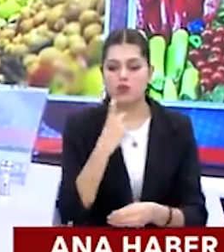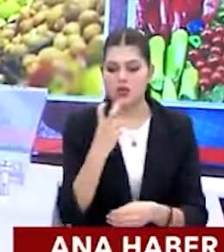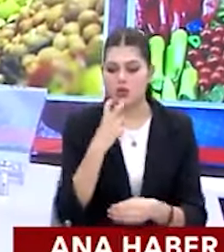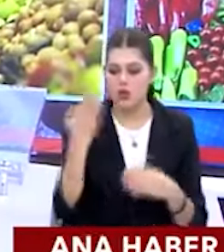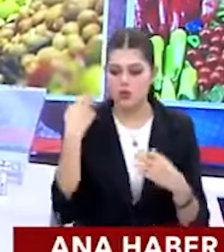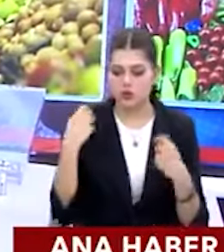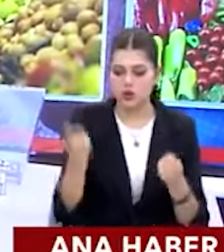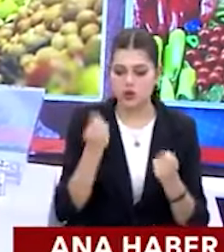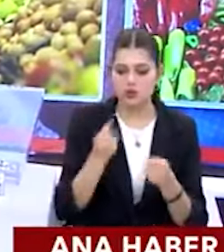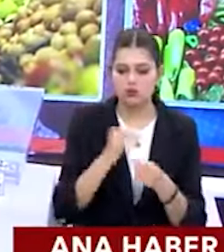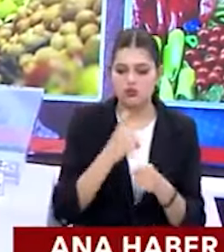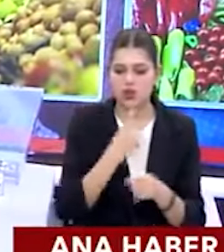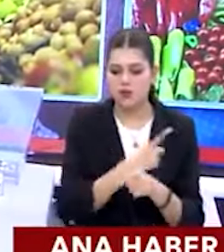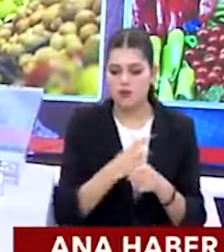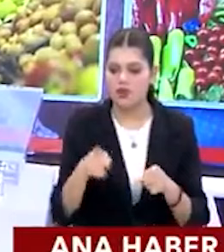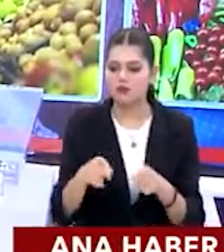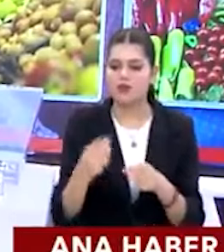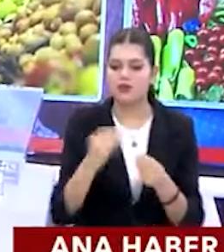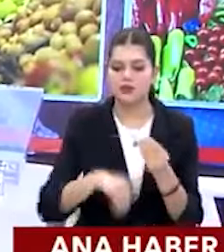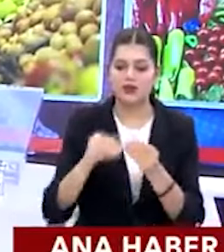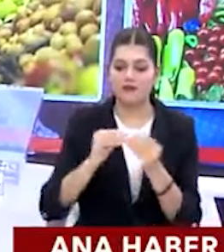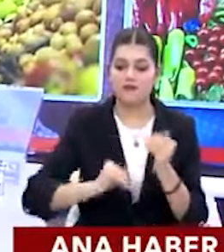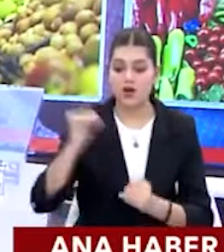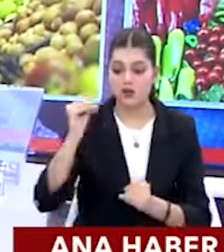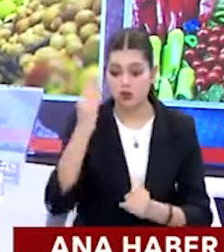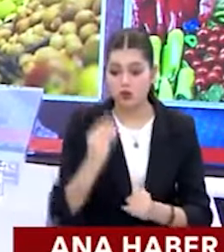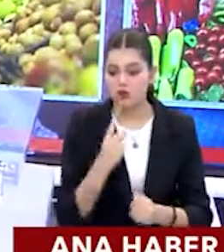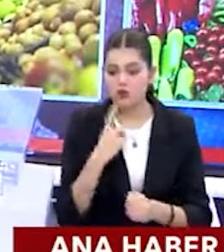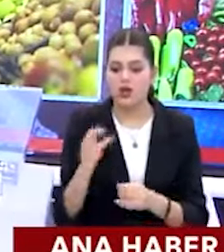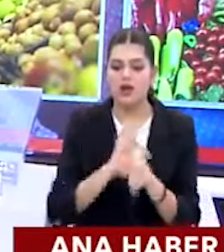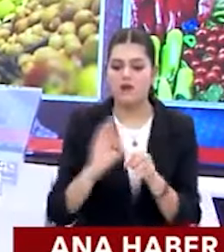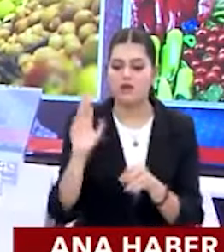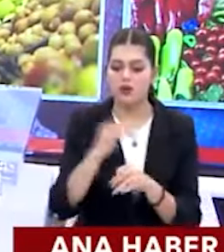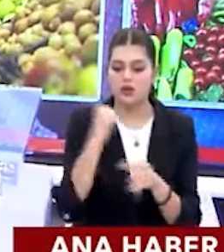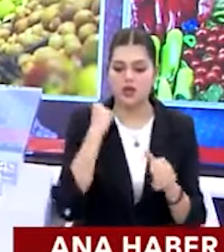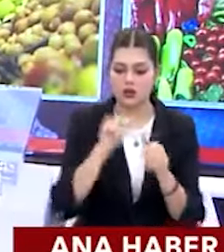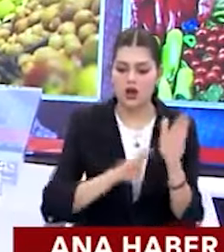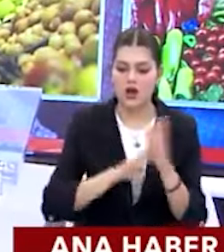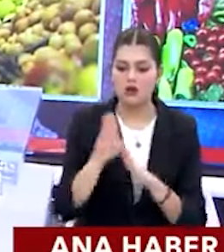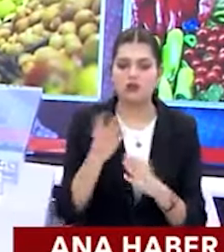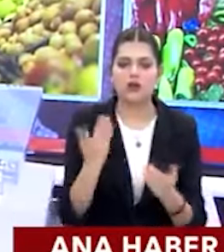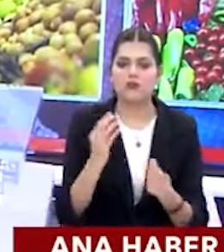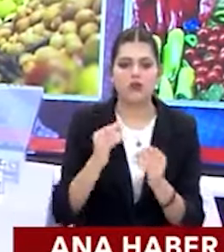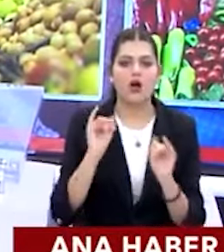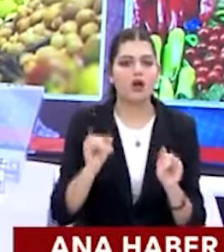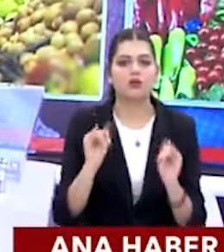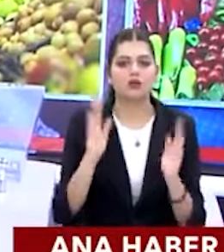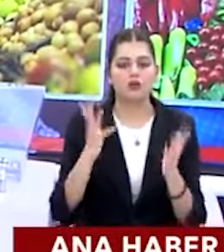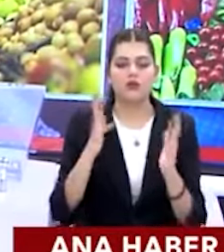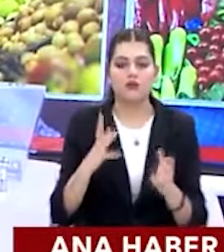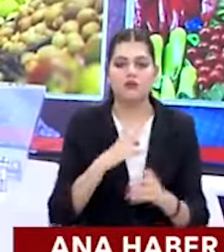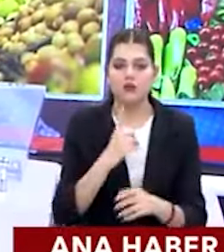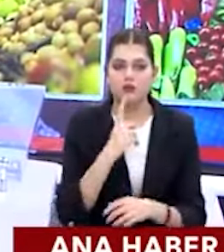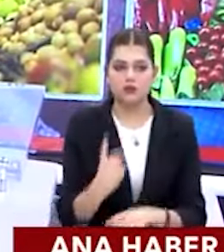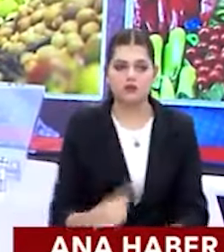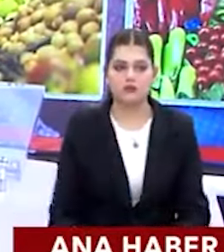Böyle endişeler var. Bir bakalım pazarlıkları göreceğiz. Bu pazarlıklarda 3 aşağı 5 yukarı bir rakam çıkacaktır ama umut ediyoruz ki rakam